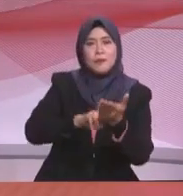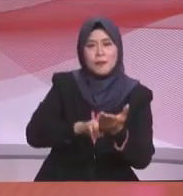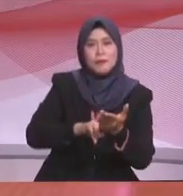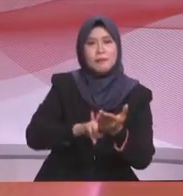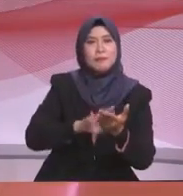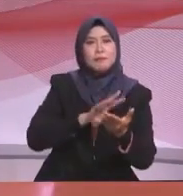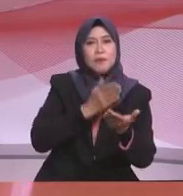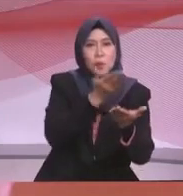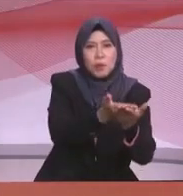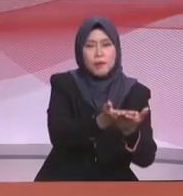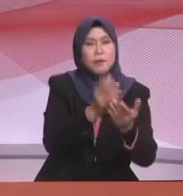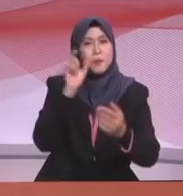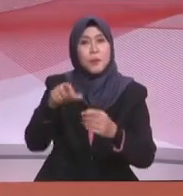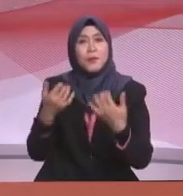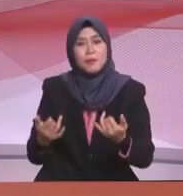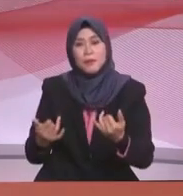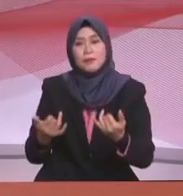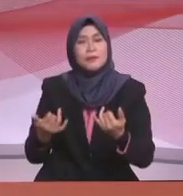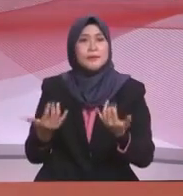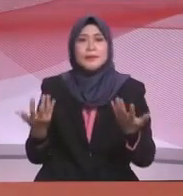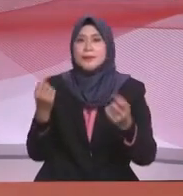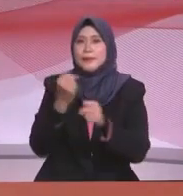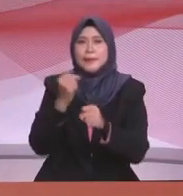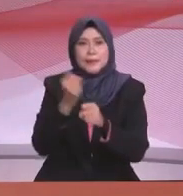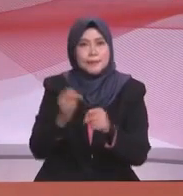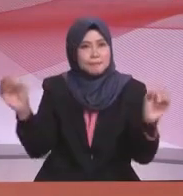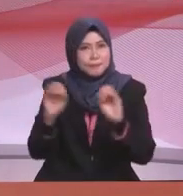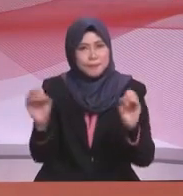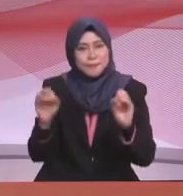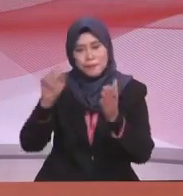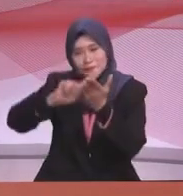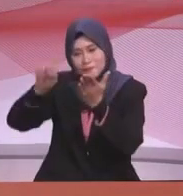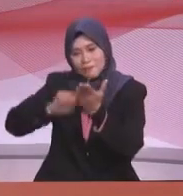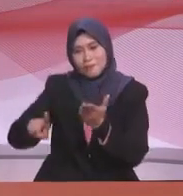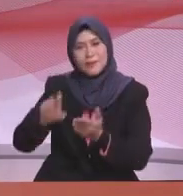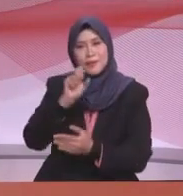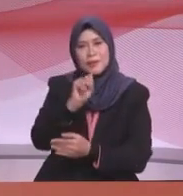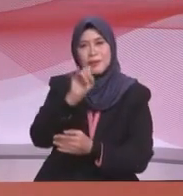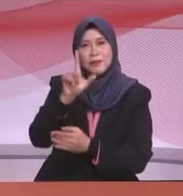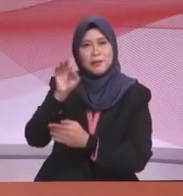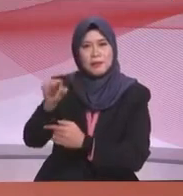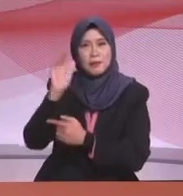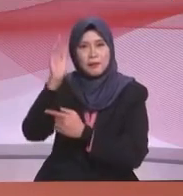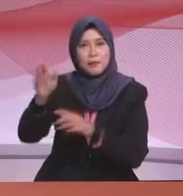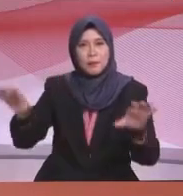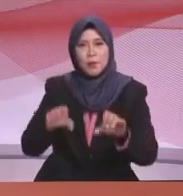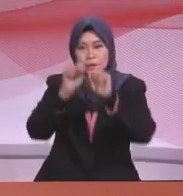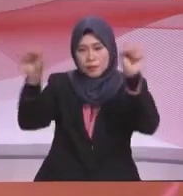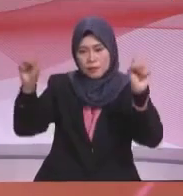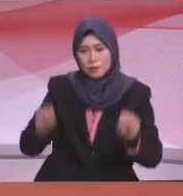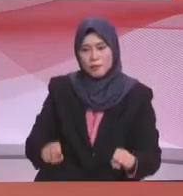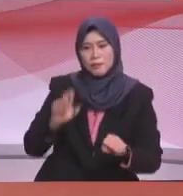permohonan. Pengesahan kehilangan pendapatan dan semakan silang akan dibuat melalui